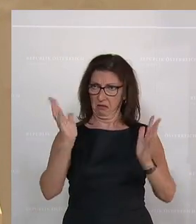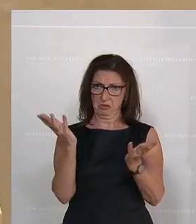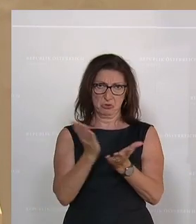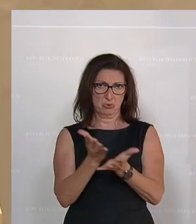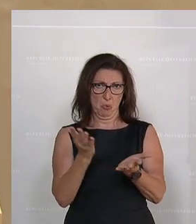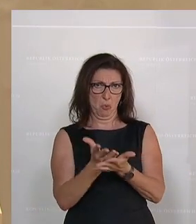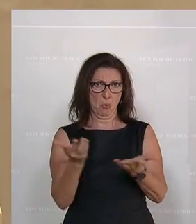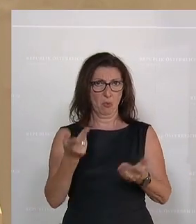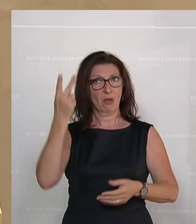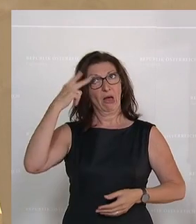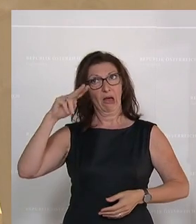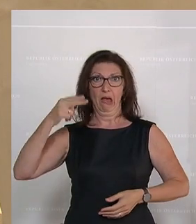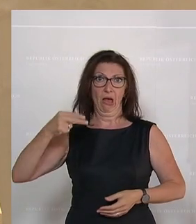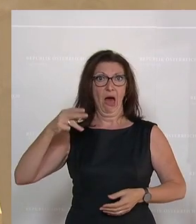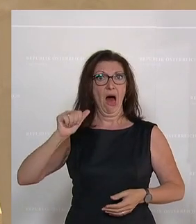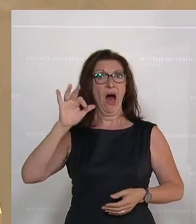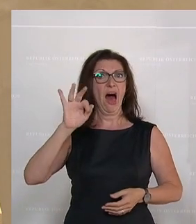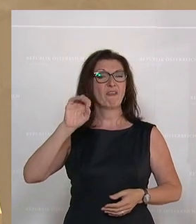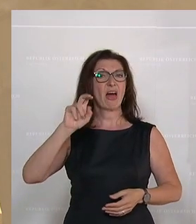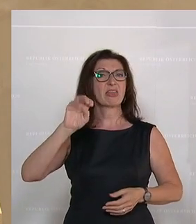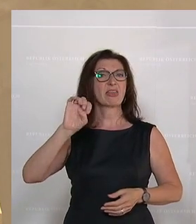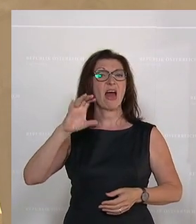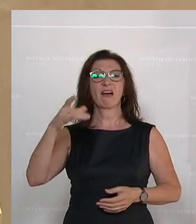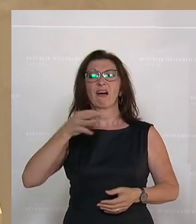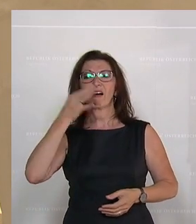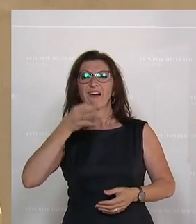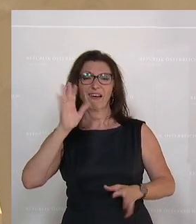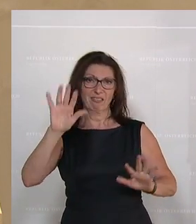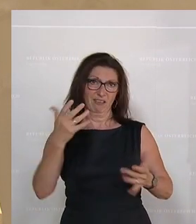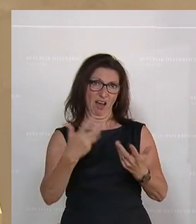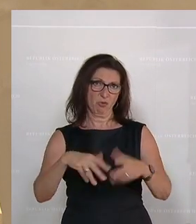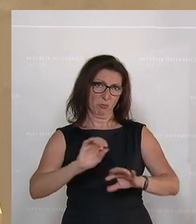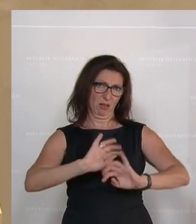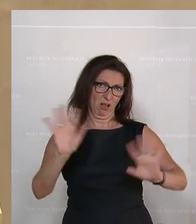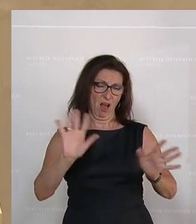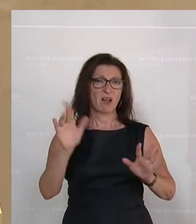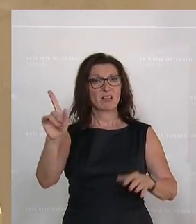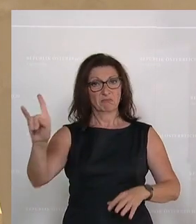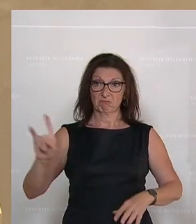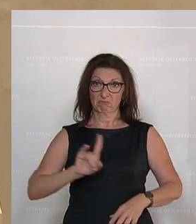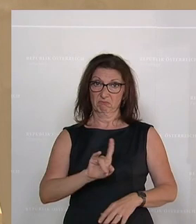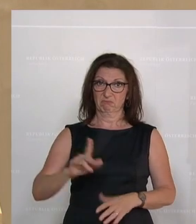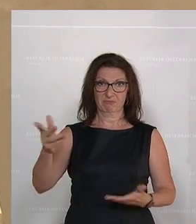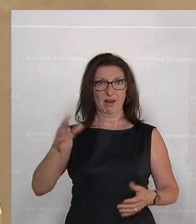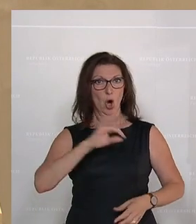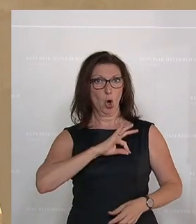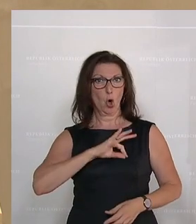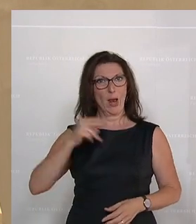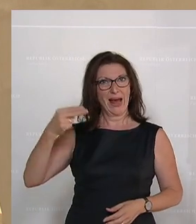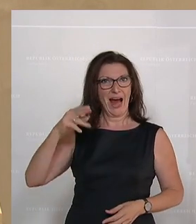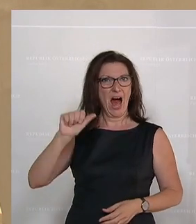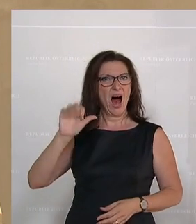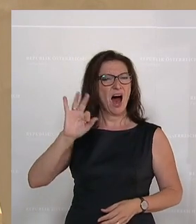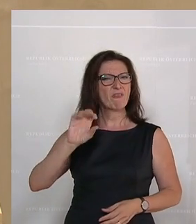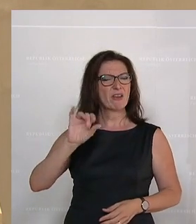mit den auftritten von herrn hafenecker und von kollegen stets was ich schon erwähnen möchte ich finde bezeichnet sich herauszustellen wie es der kollegin hafenecker gemacht hat